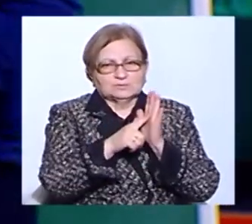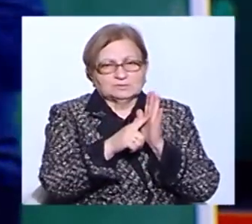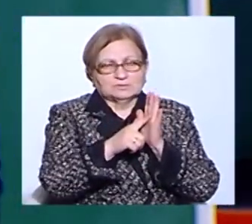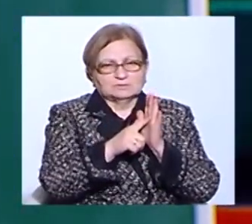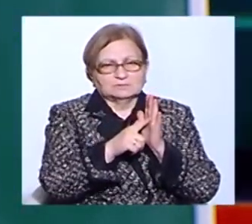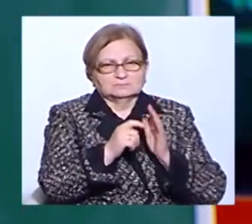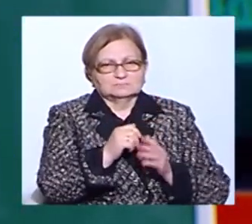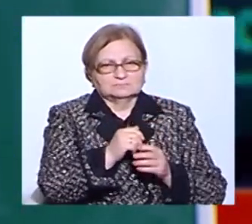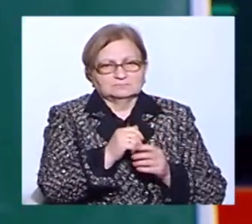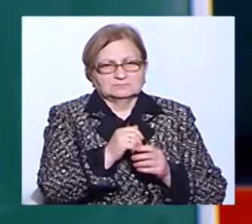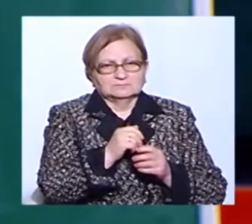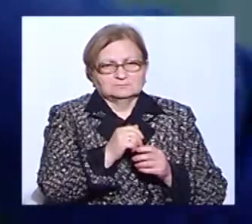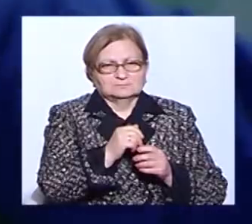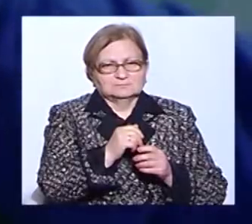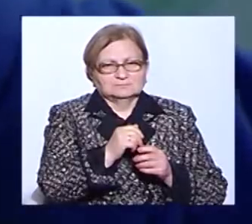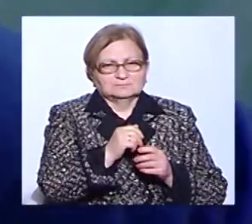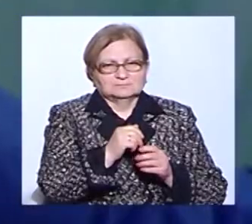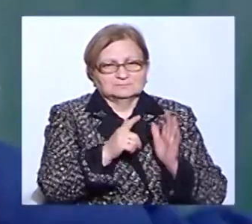აი ასე წერე.